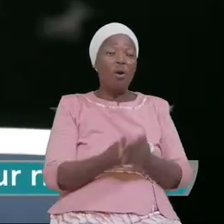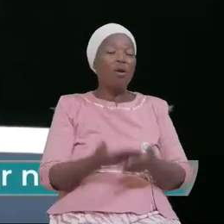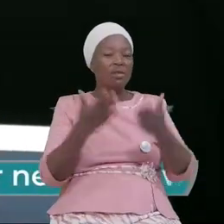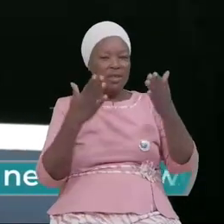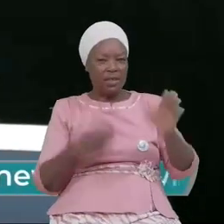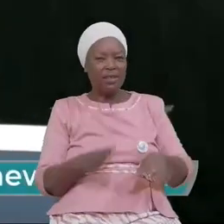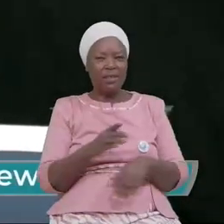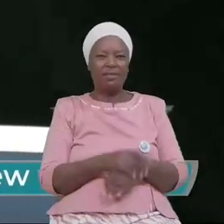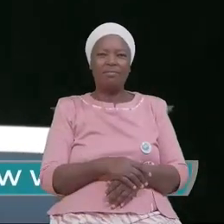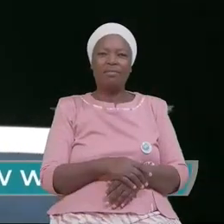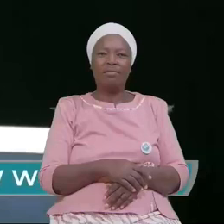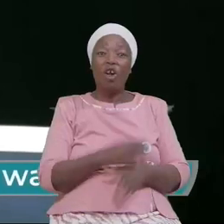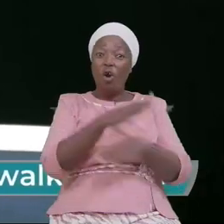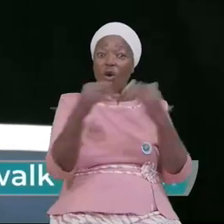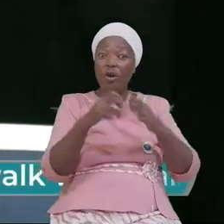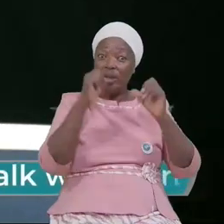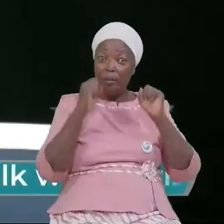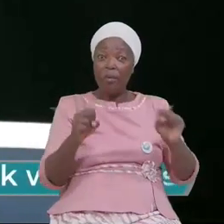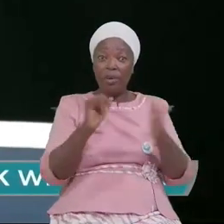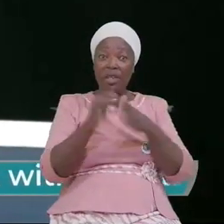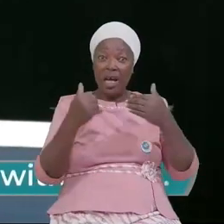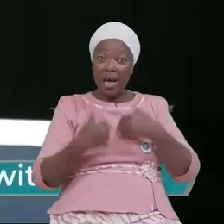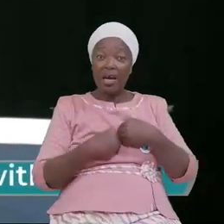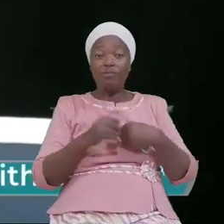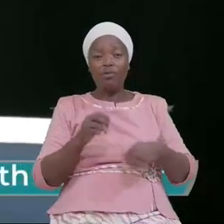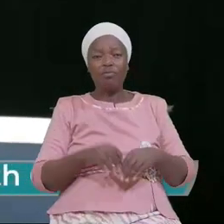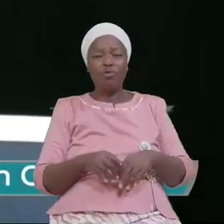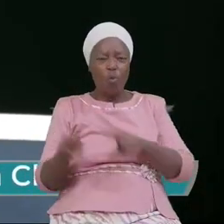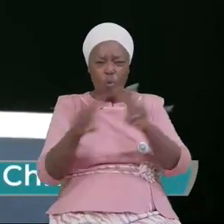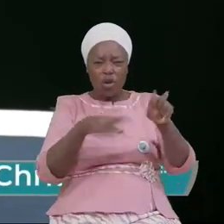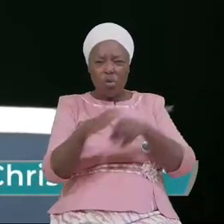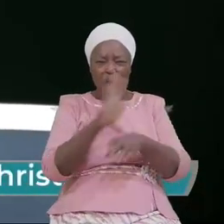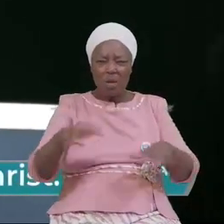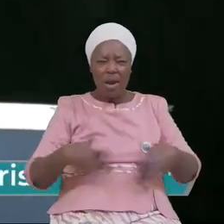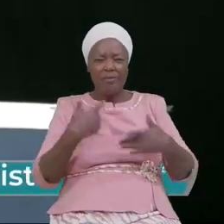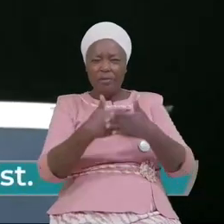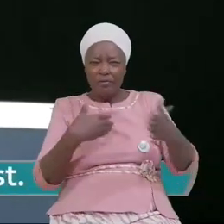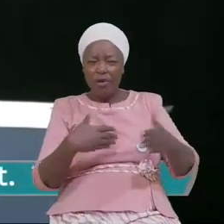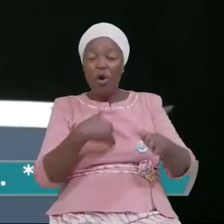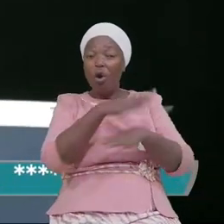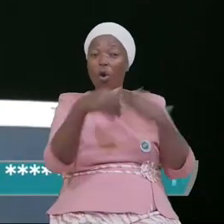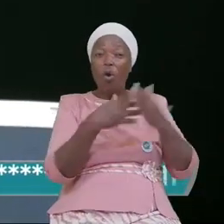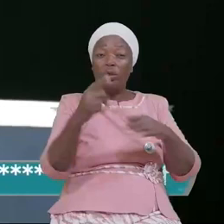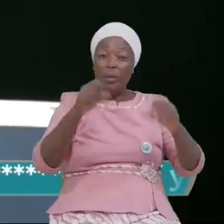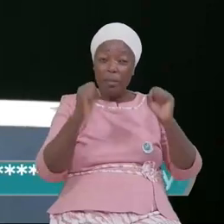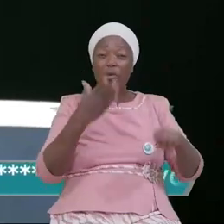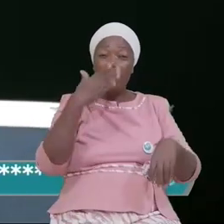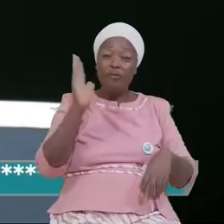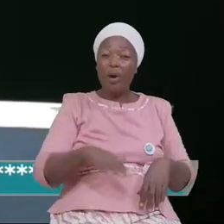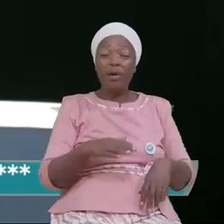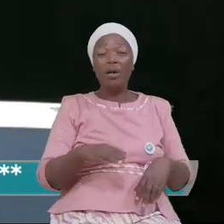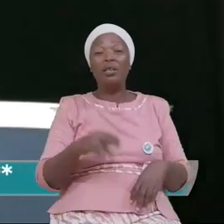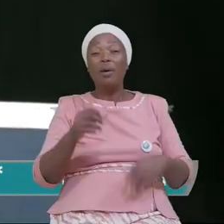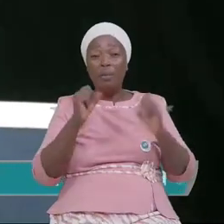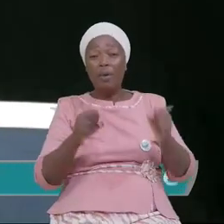mort. Tous les pouvoirs contre votre progrès, tous les pouvoirs qui sont